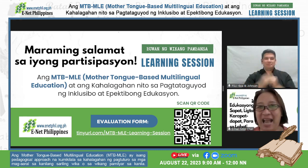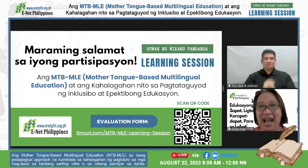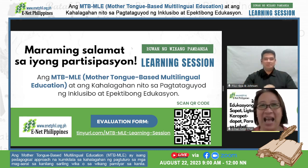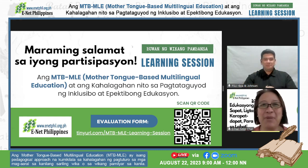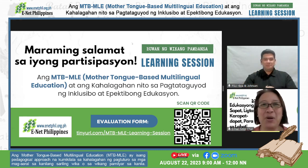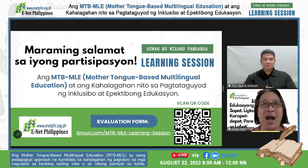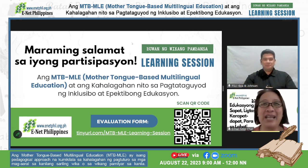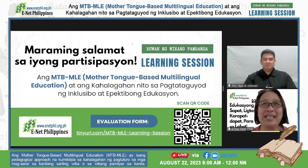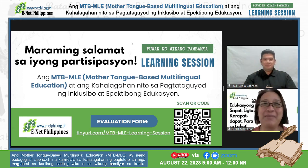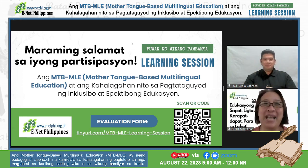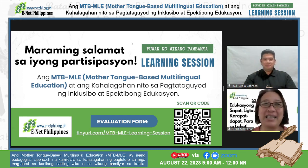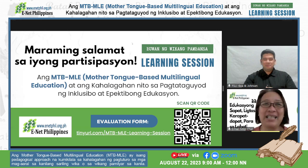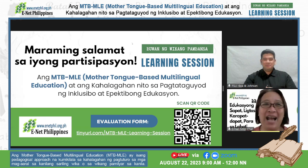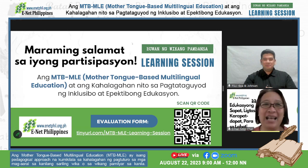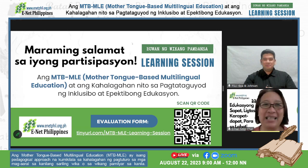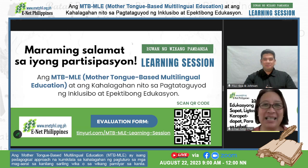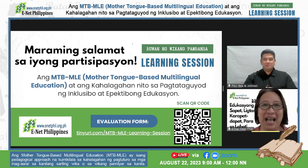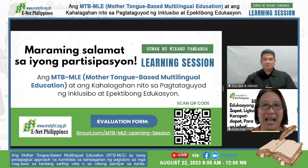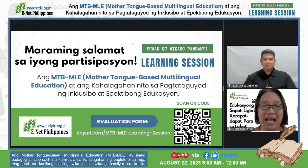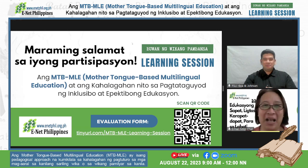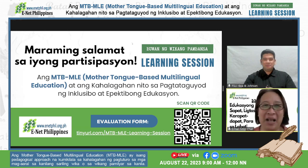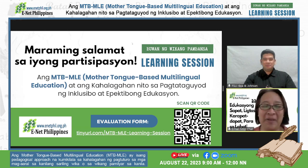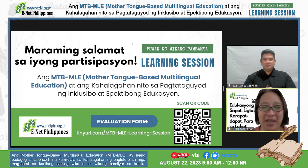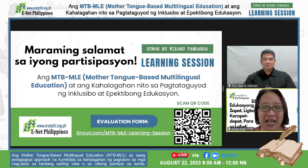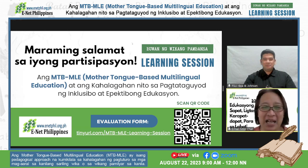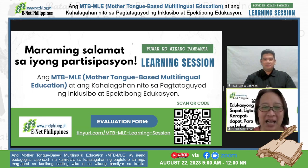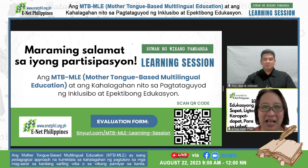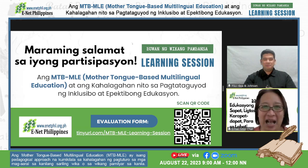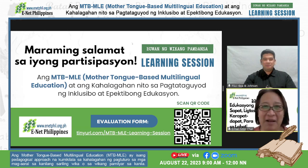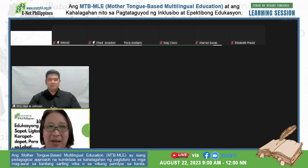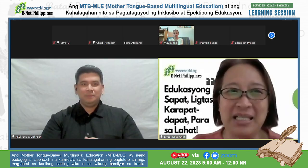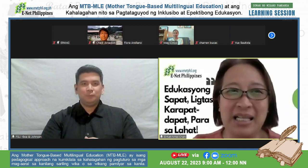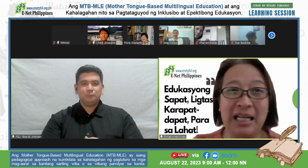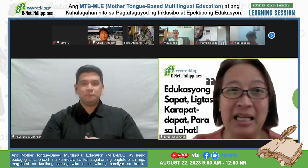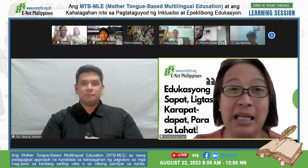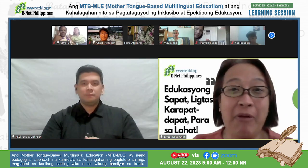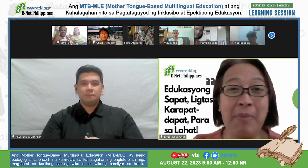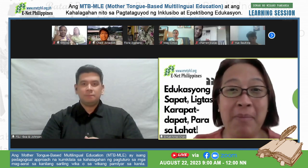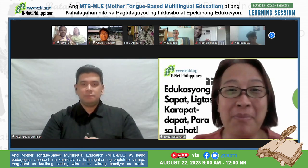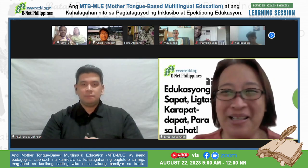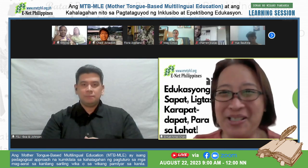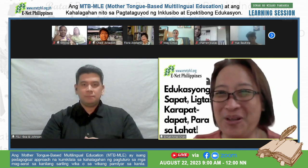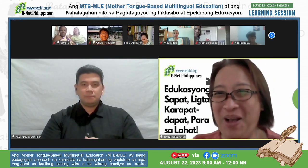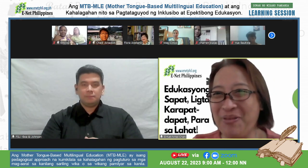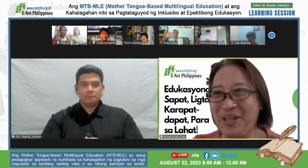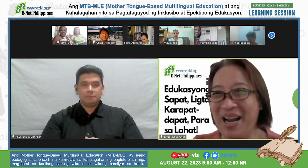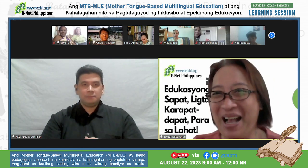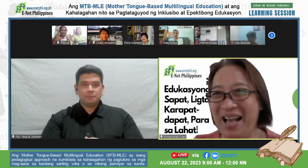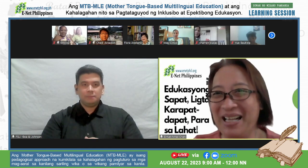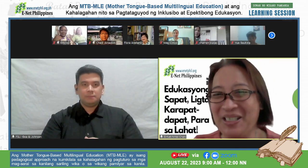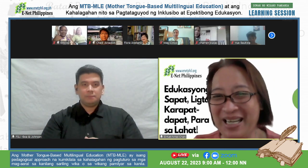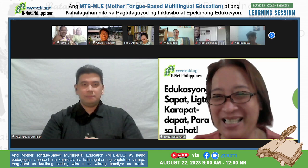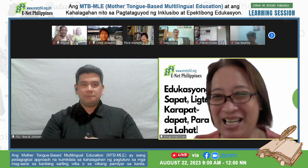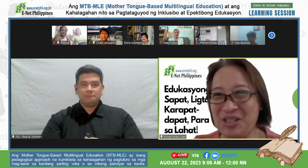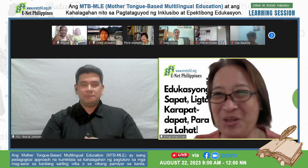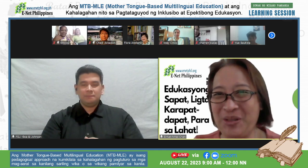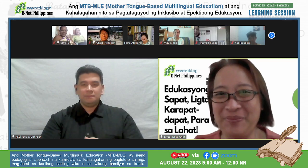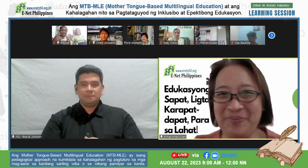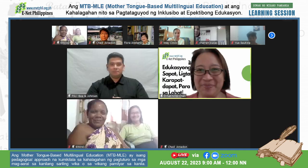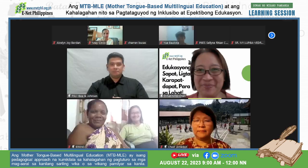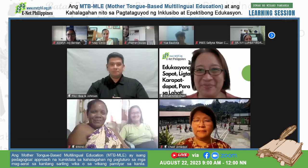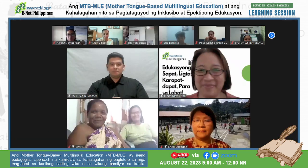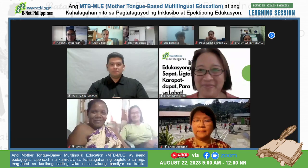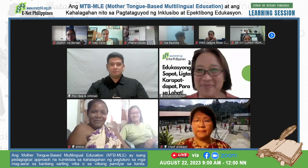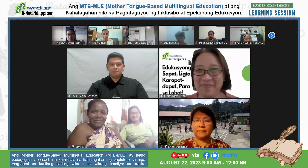balikan natin. Yan, makuhanan naman natin ang ating mga sarili, remembrance of our learning session.